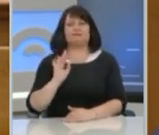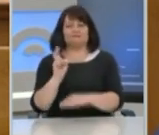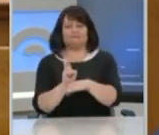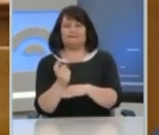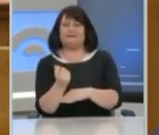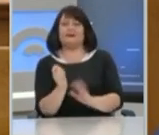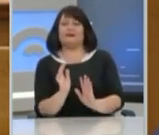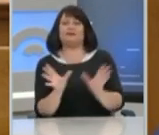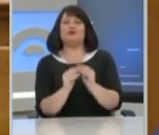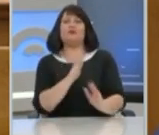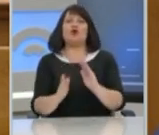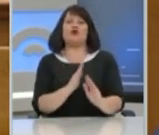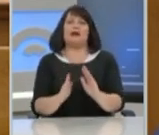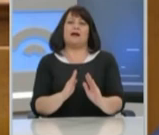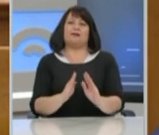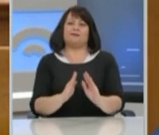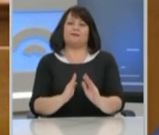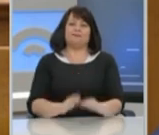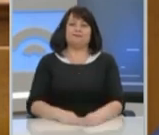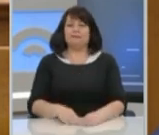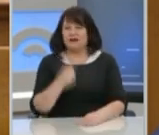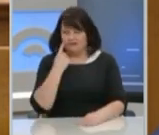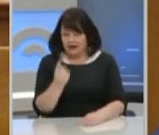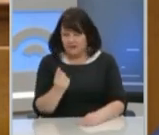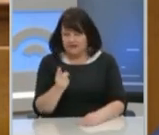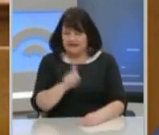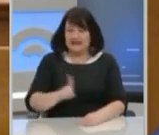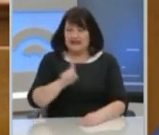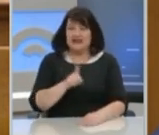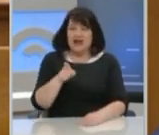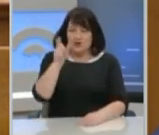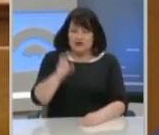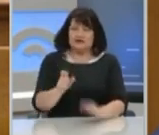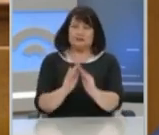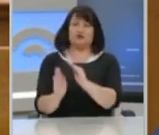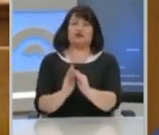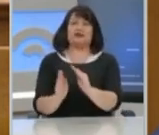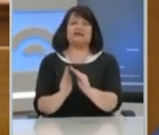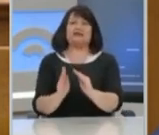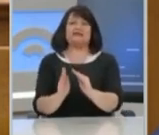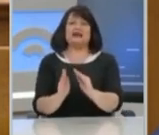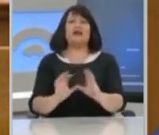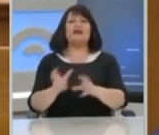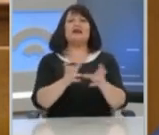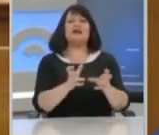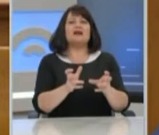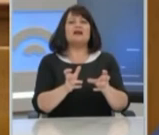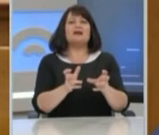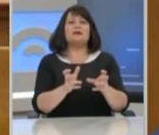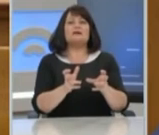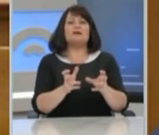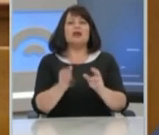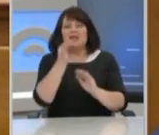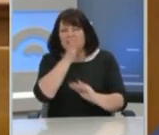Να λοιπόν, γιατί, κύριε Μητσοτάκη, όσο και αν έχετε προστασία από μίμια και διαπλοκή, δεν